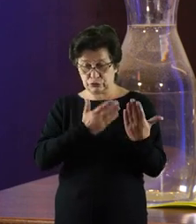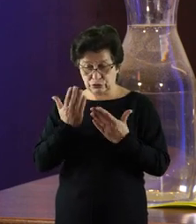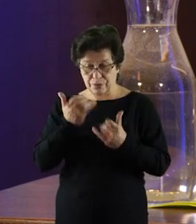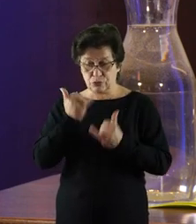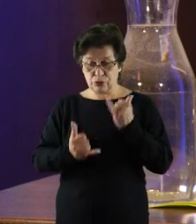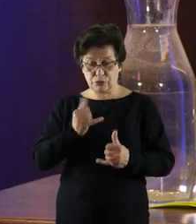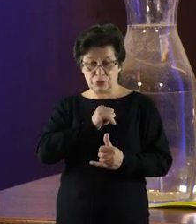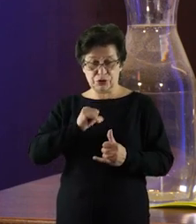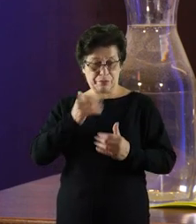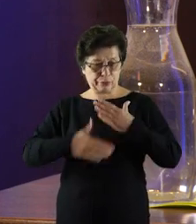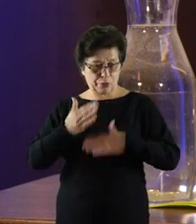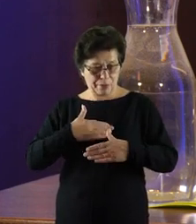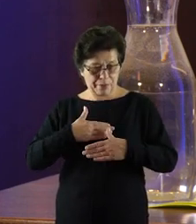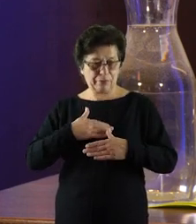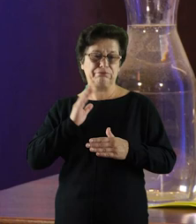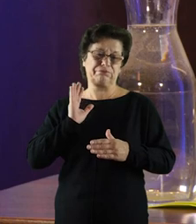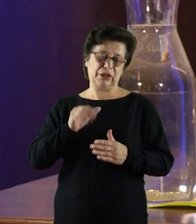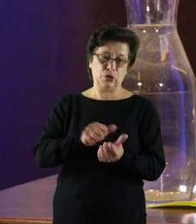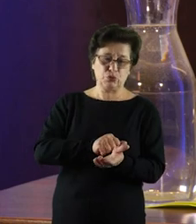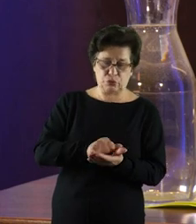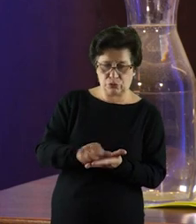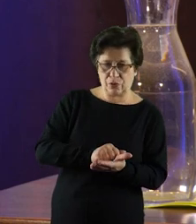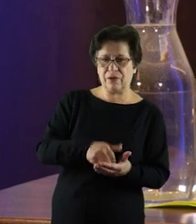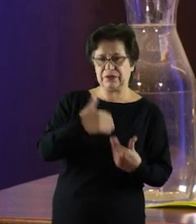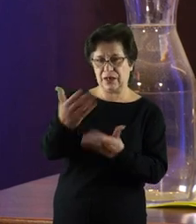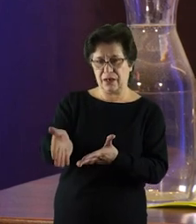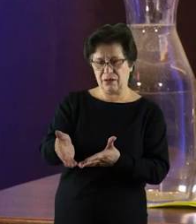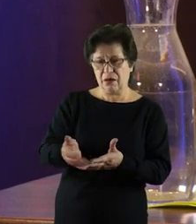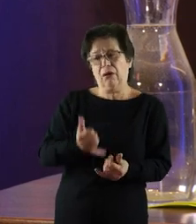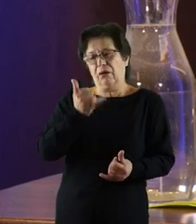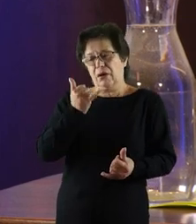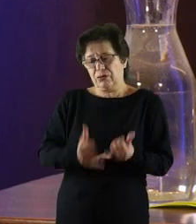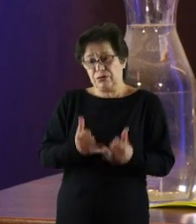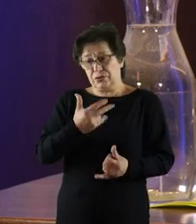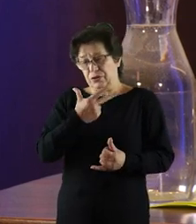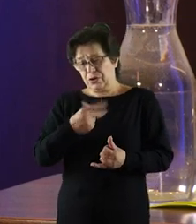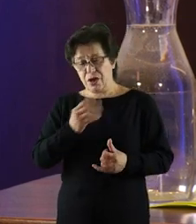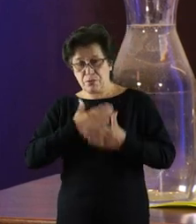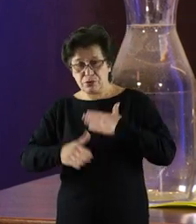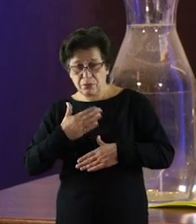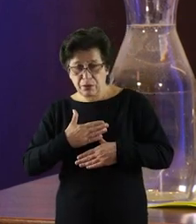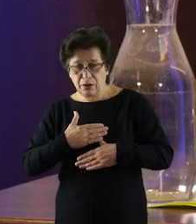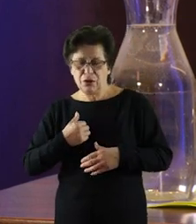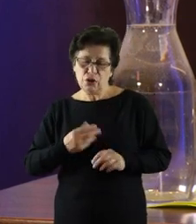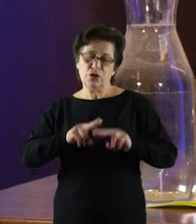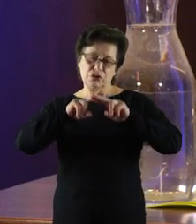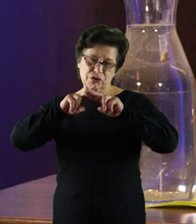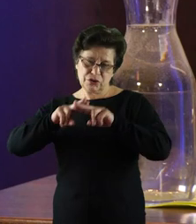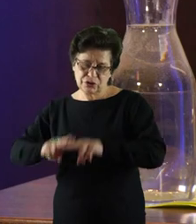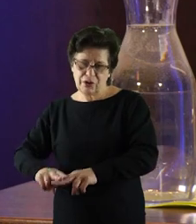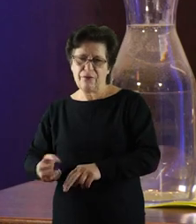ją wydawcy, ale zdarza się, że mi się nie podoba i wówczas nie wysyłam jej do druku, zostawiam tę książkę